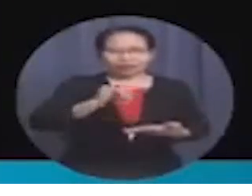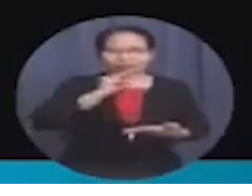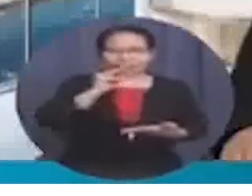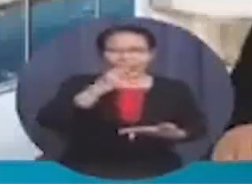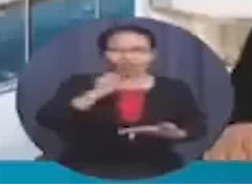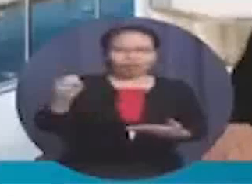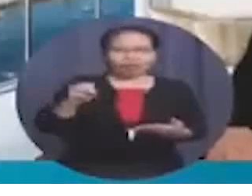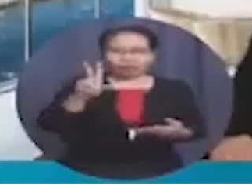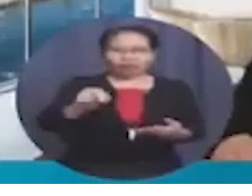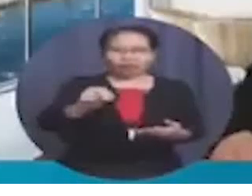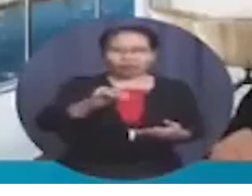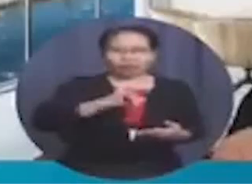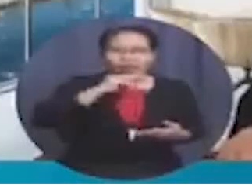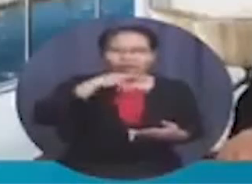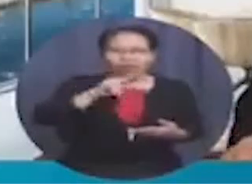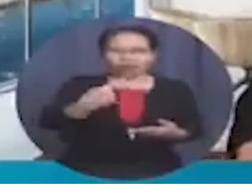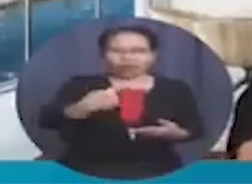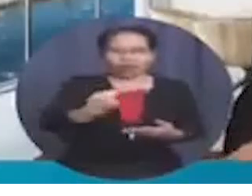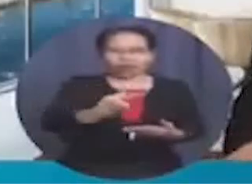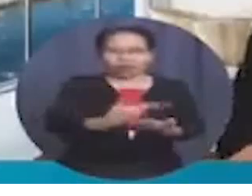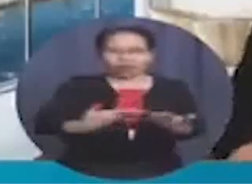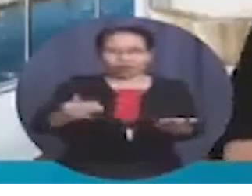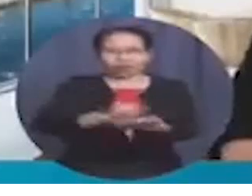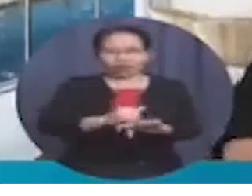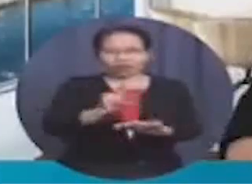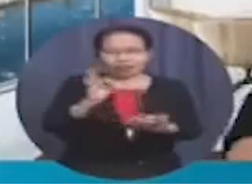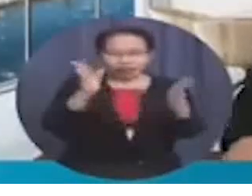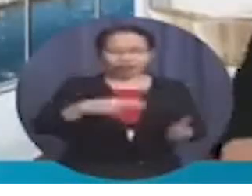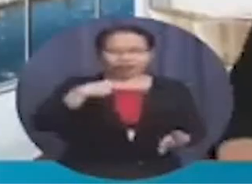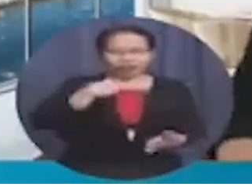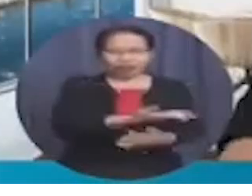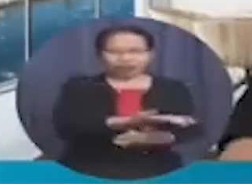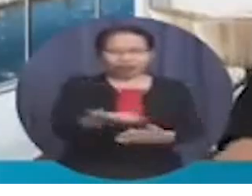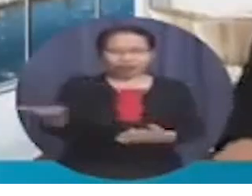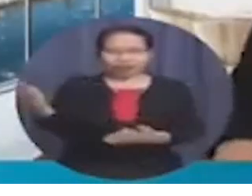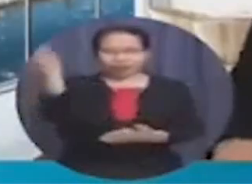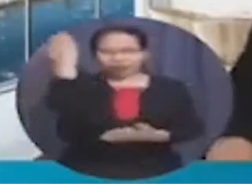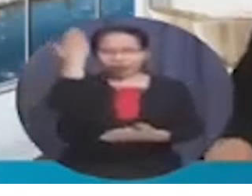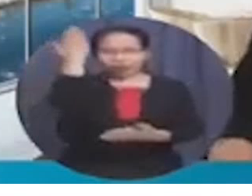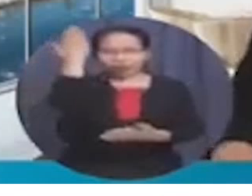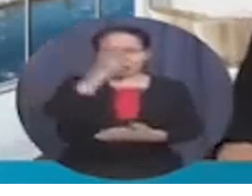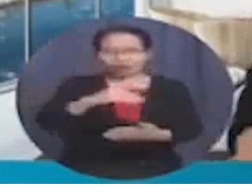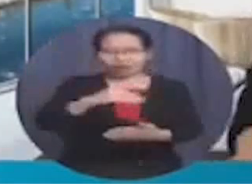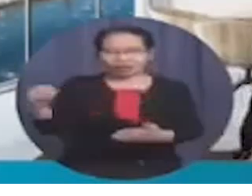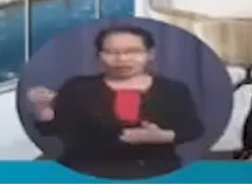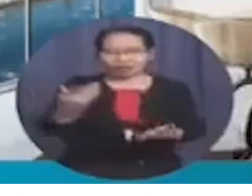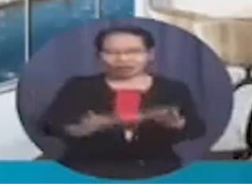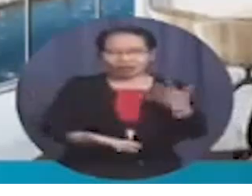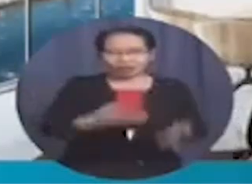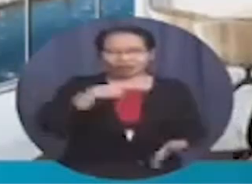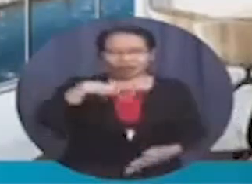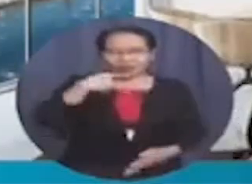tinuro sa'yo ng pastor mo na nagpapakunwari na sila hindi nagsasalita ng gago at ng tanga. Pero